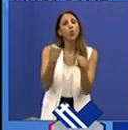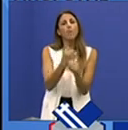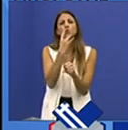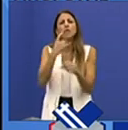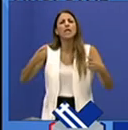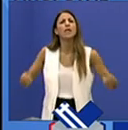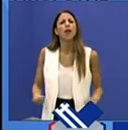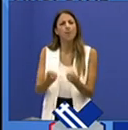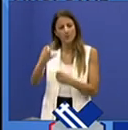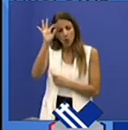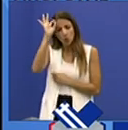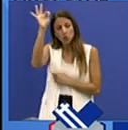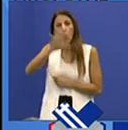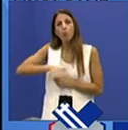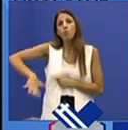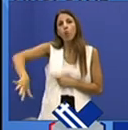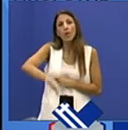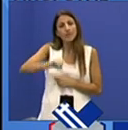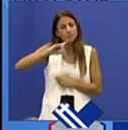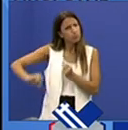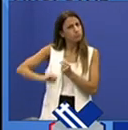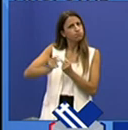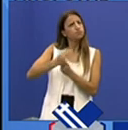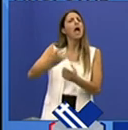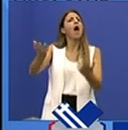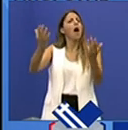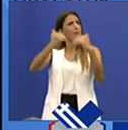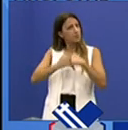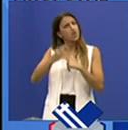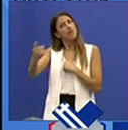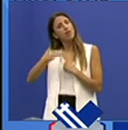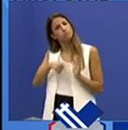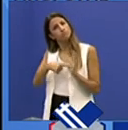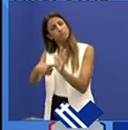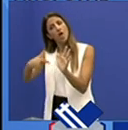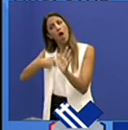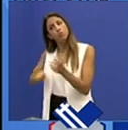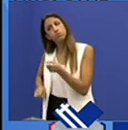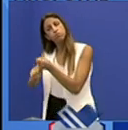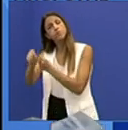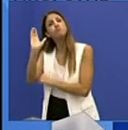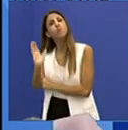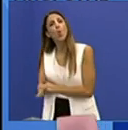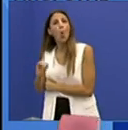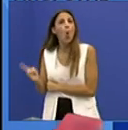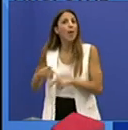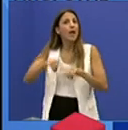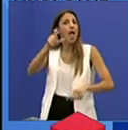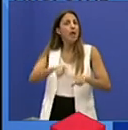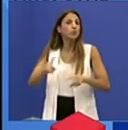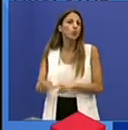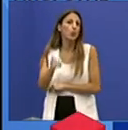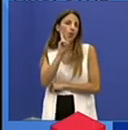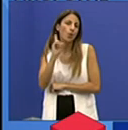πείσω και τους συμπολίτες μας που δεν μας στήριξαν ότι είμαι εδώ για όλους, για κάθε Ελληνίδα και για κάθε